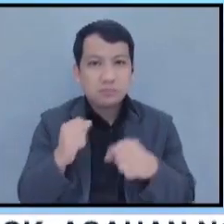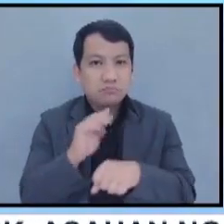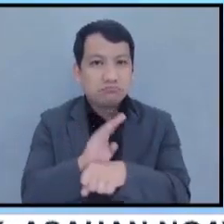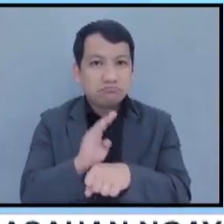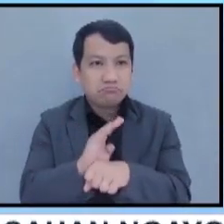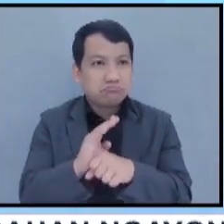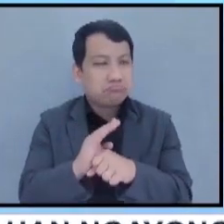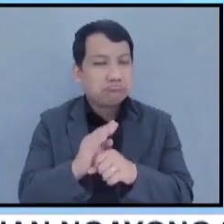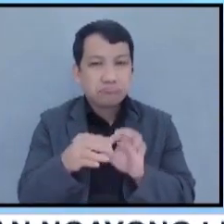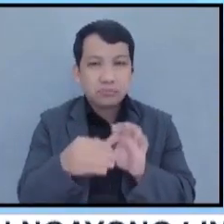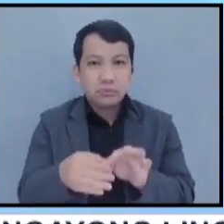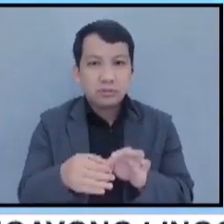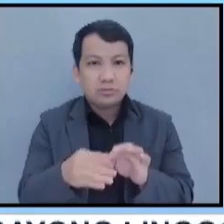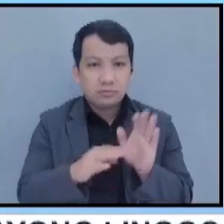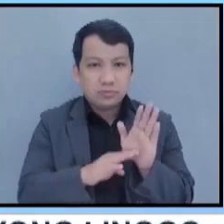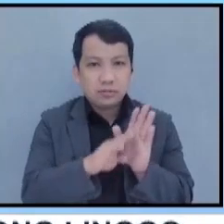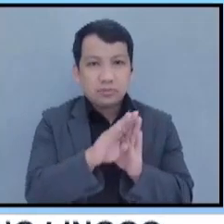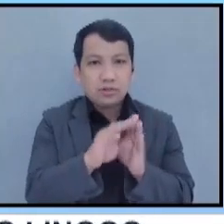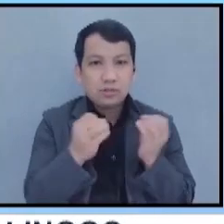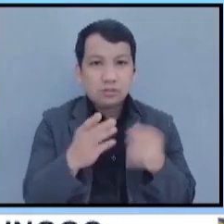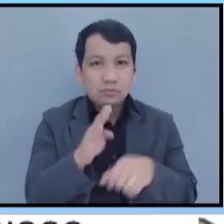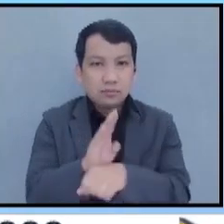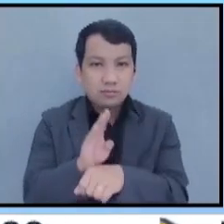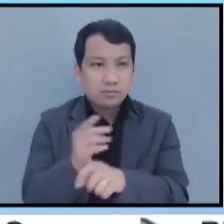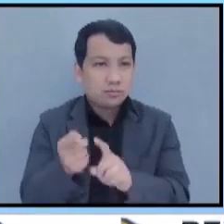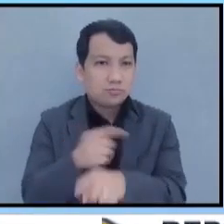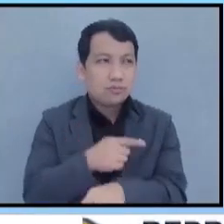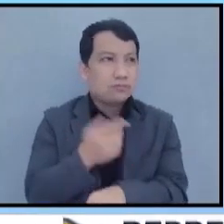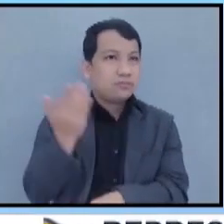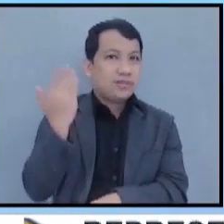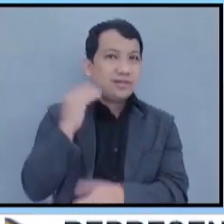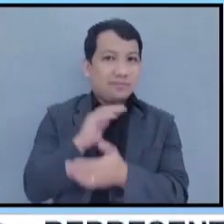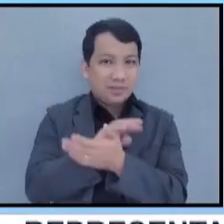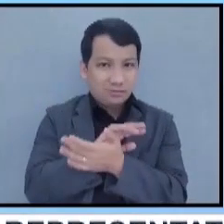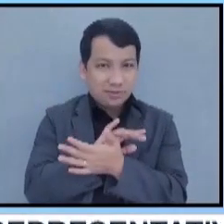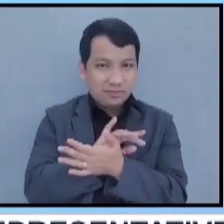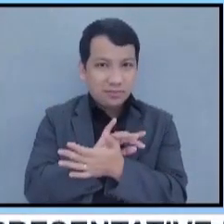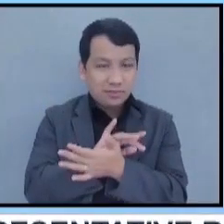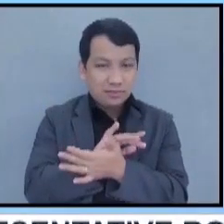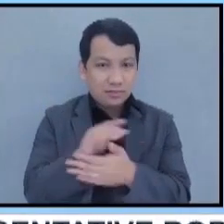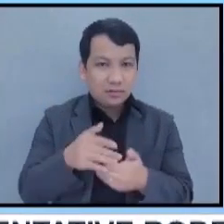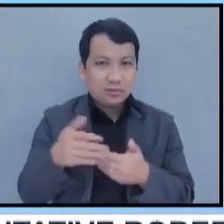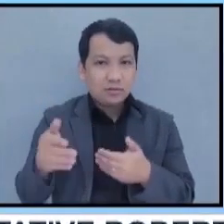nakarecover na rin ang maraming negosyo mula sa pandemya, kasama na rito ang turismo.